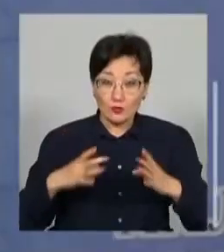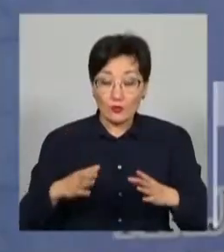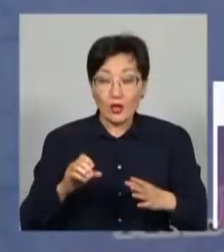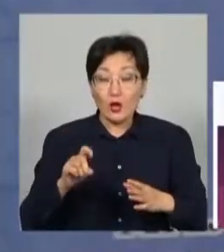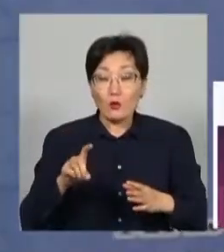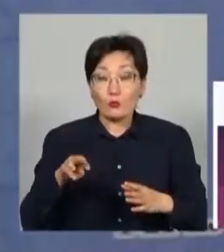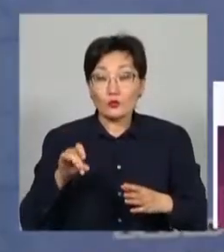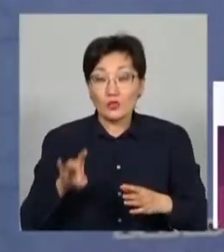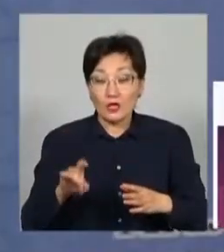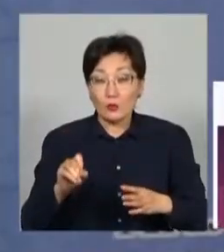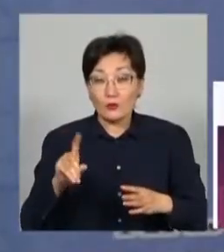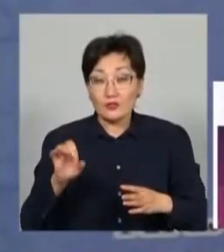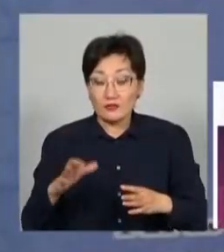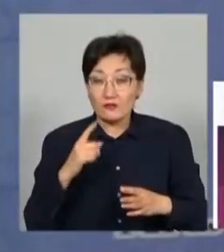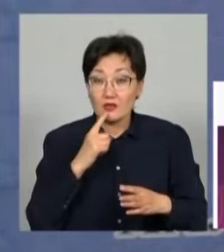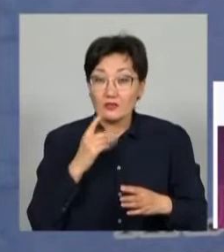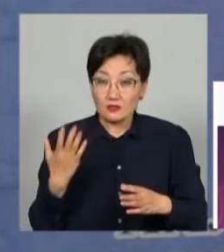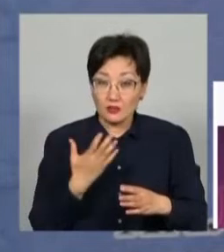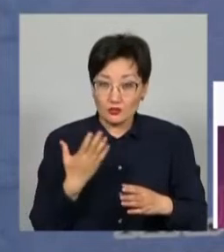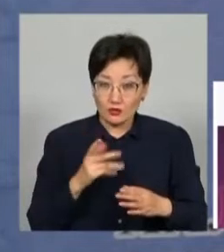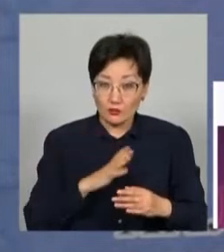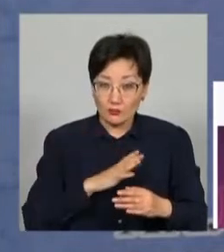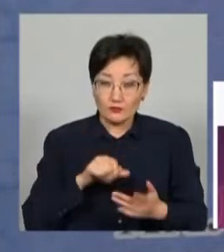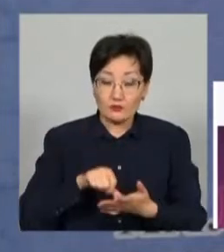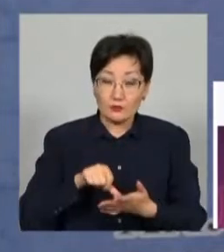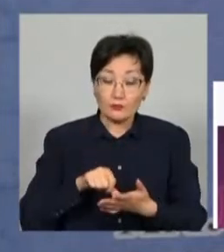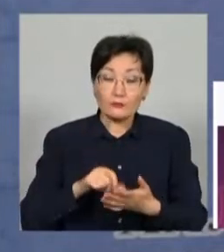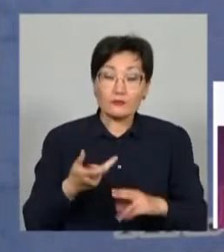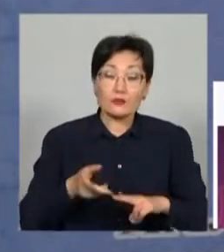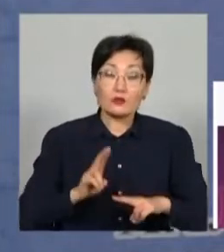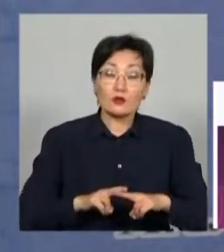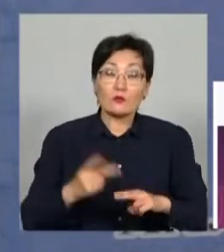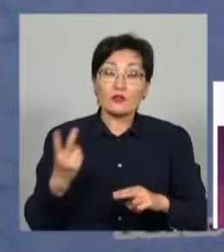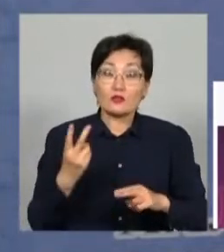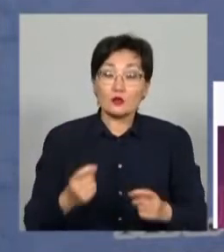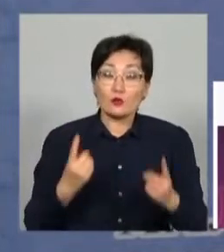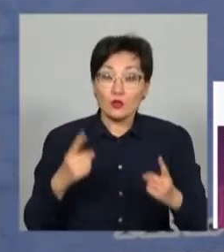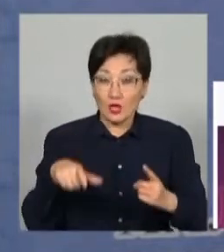Әуезов баяндама жасаған болатын. Енді осы екі ұлы